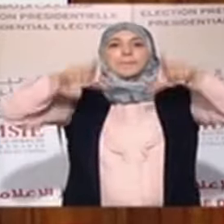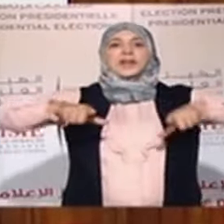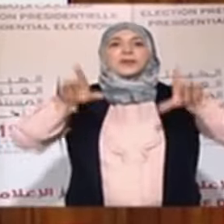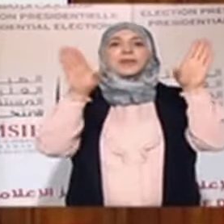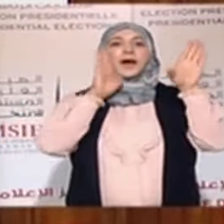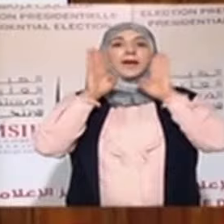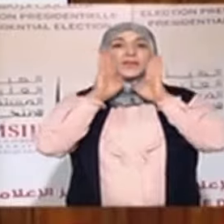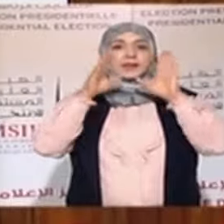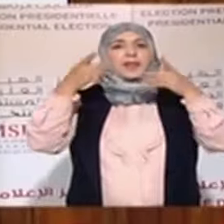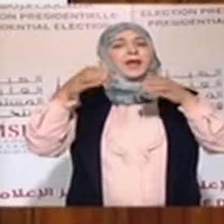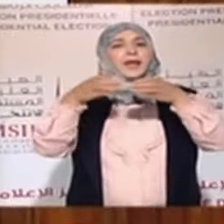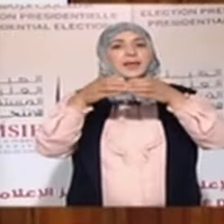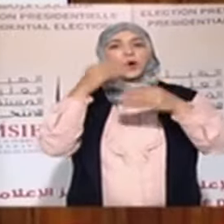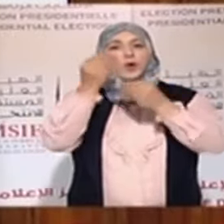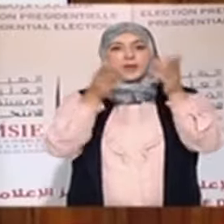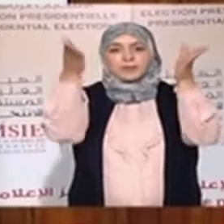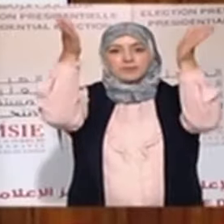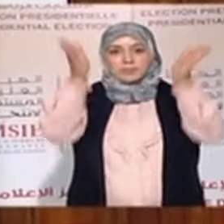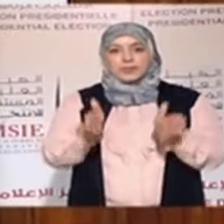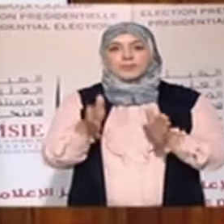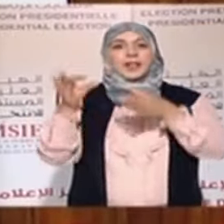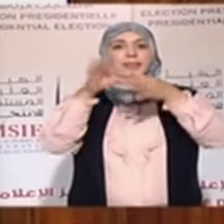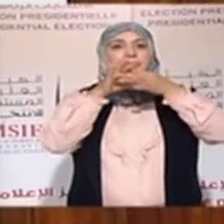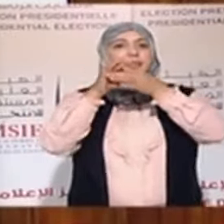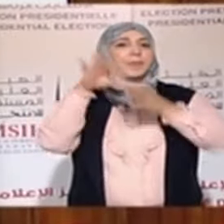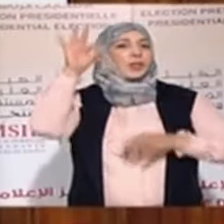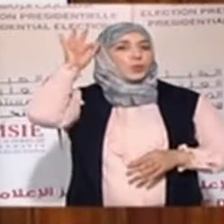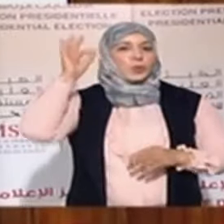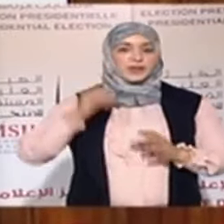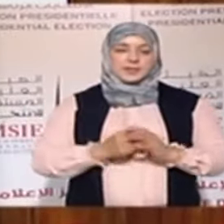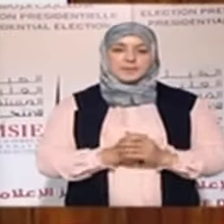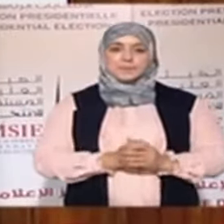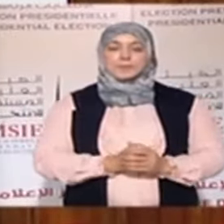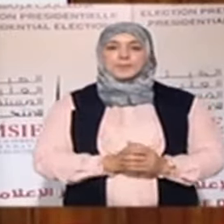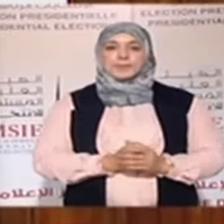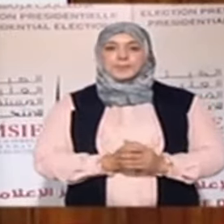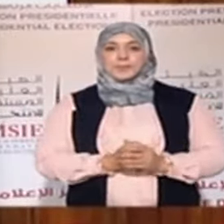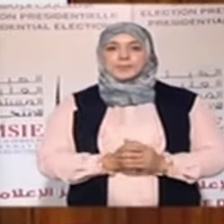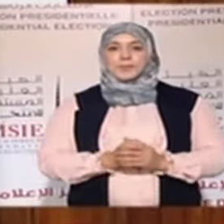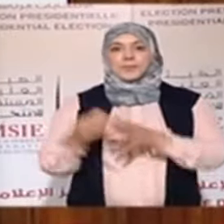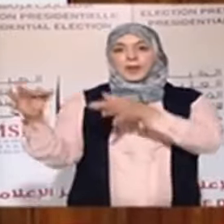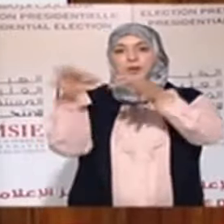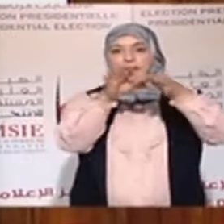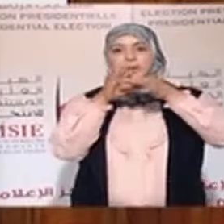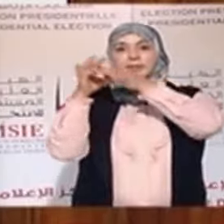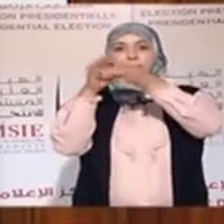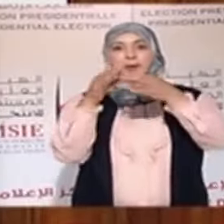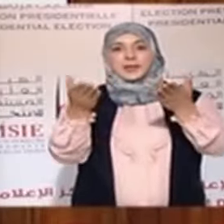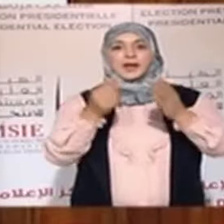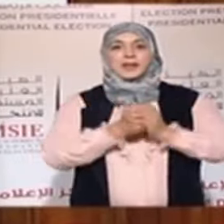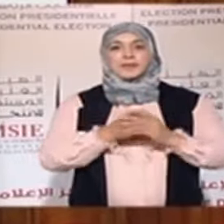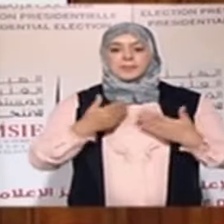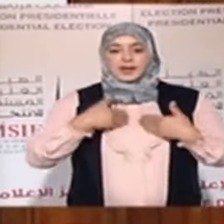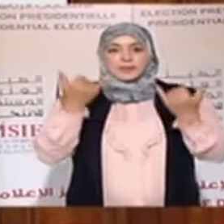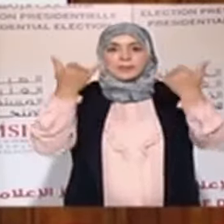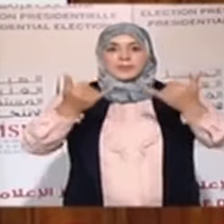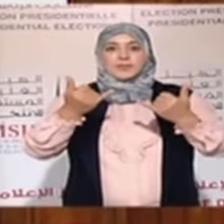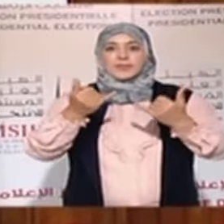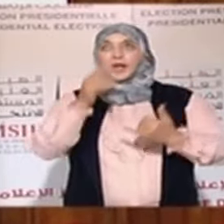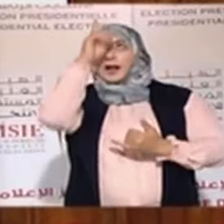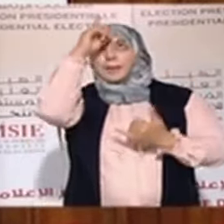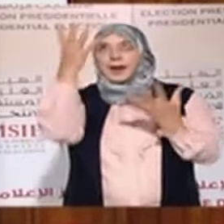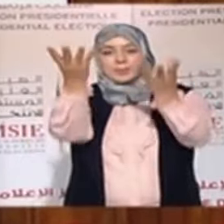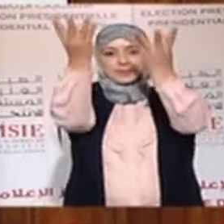للهيئة وبالرائد الرسمي للجمهورية التونسية وتبعا لذلك نتولى على بركة